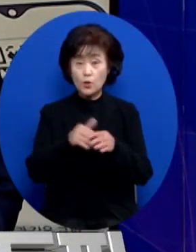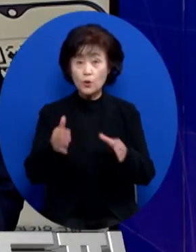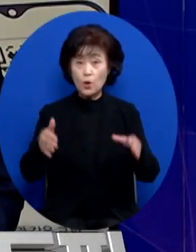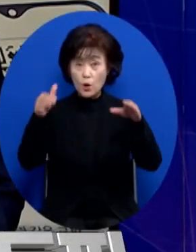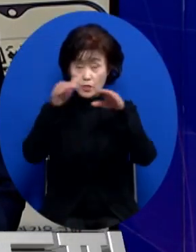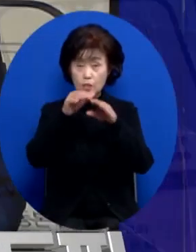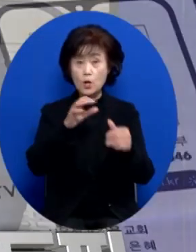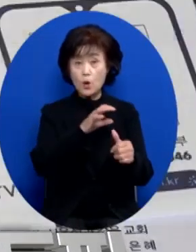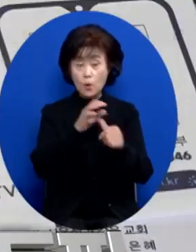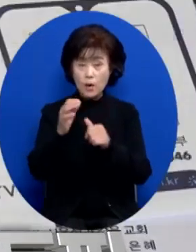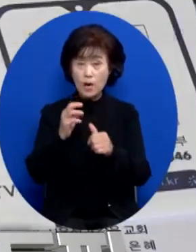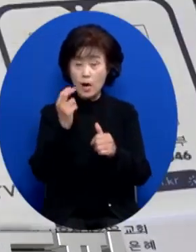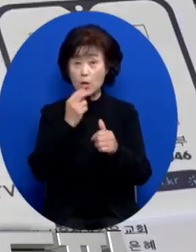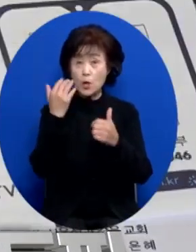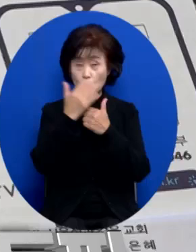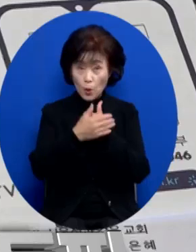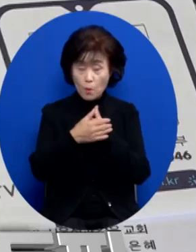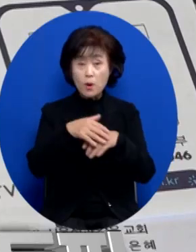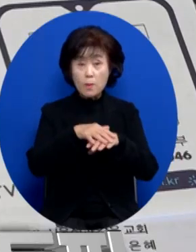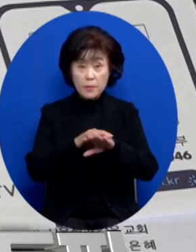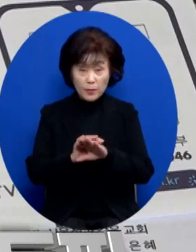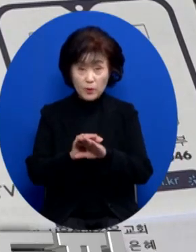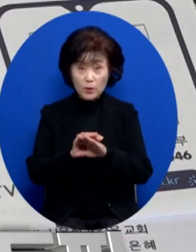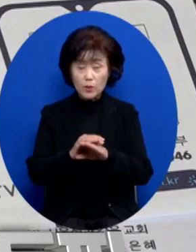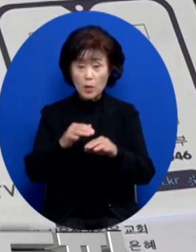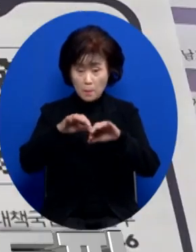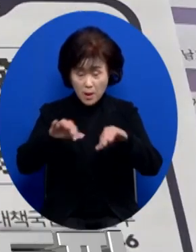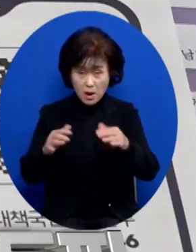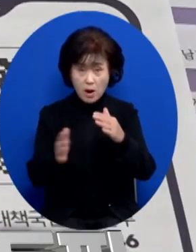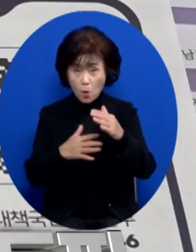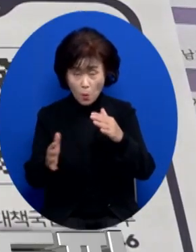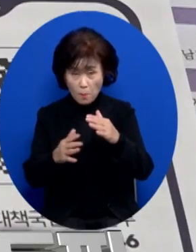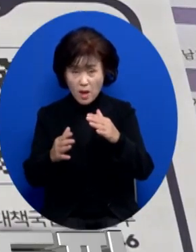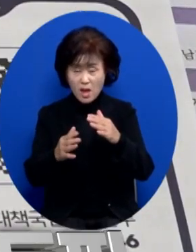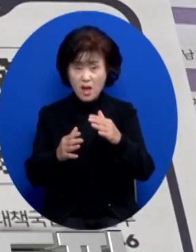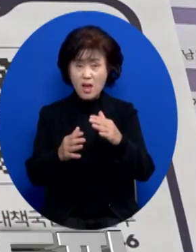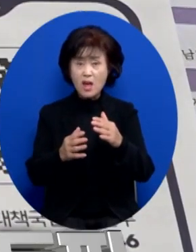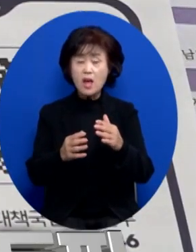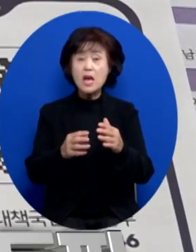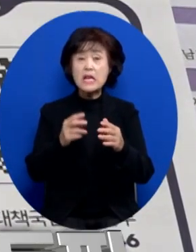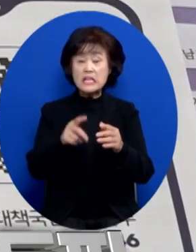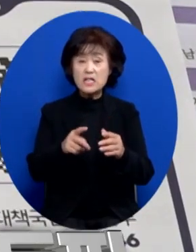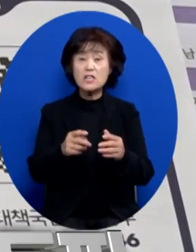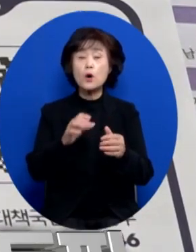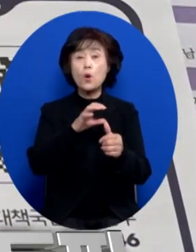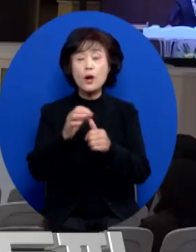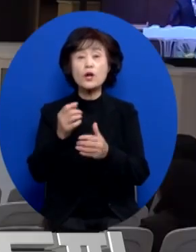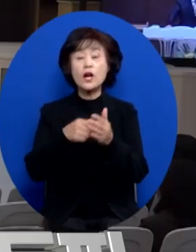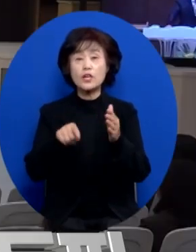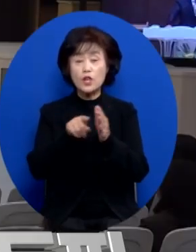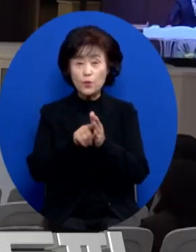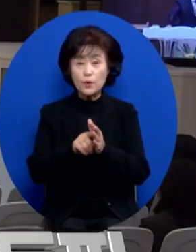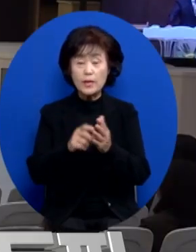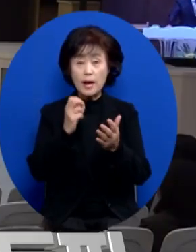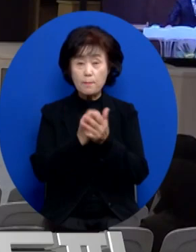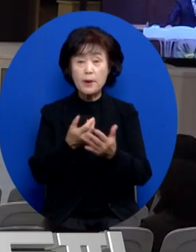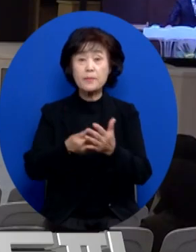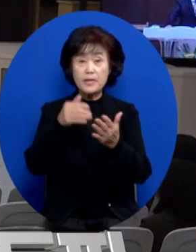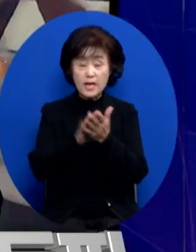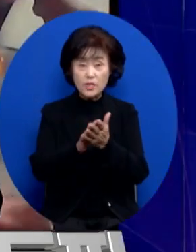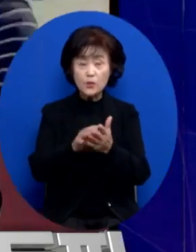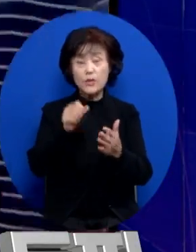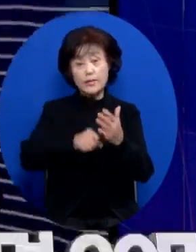종교시설을 활용한 돌봄 네트워크 공백을 메울 법 개정이 추진 중인 가운데 입법청원 서명운동이 30만 명을 돌파했습니다.